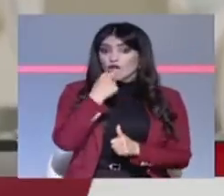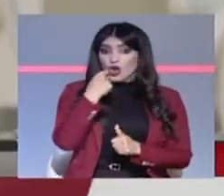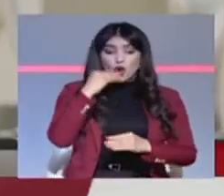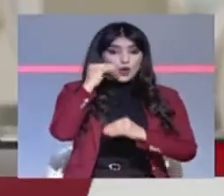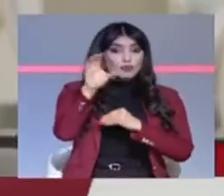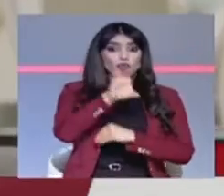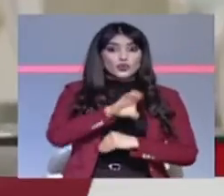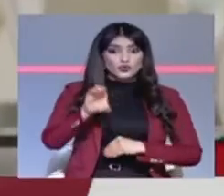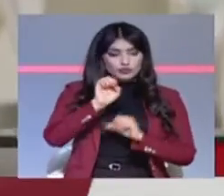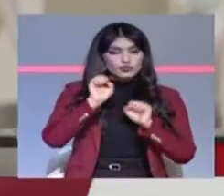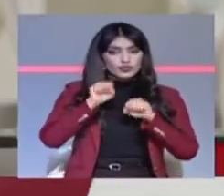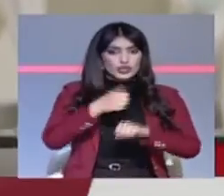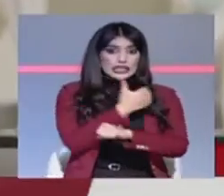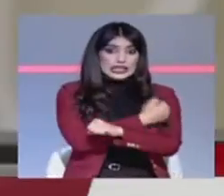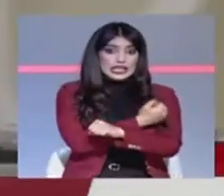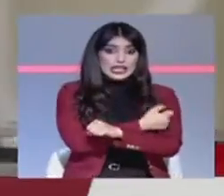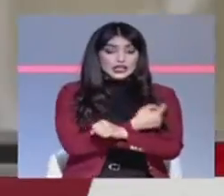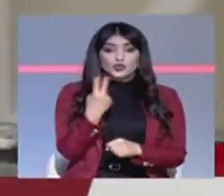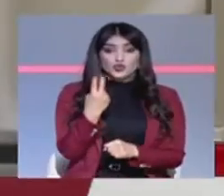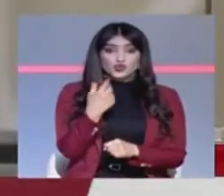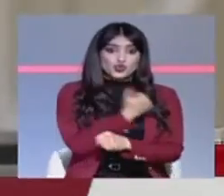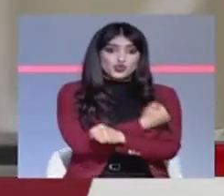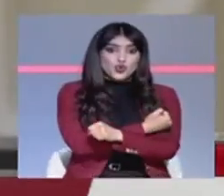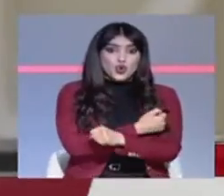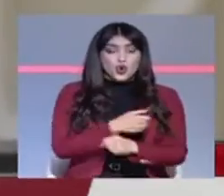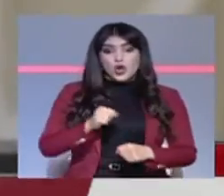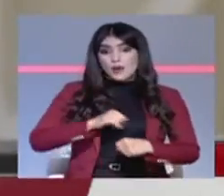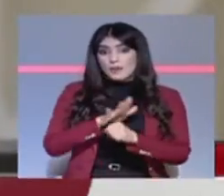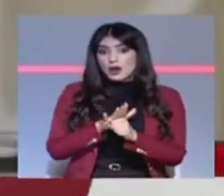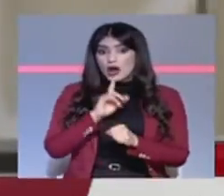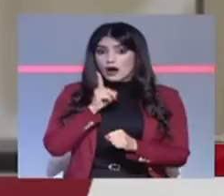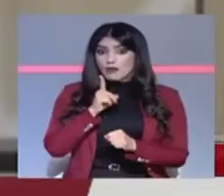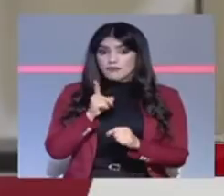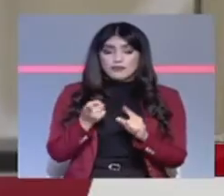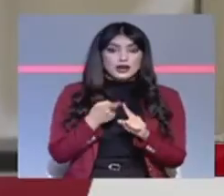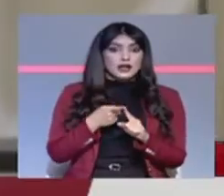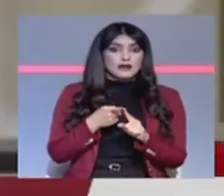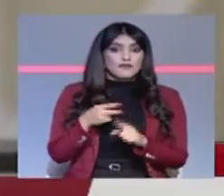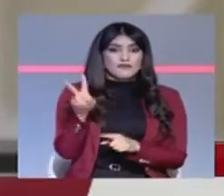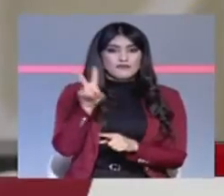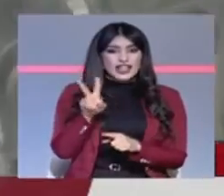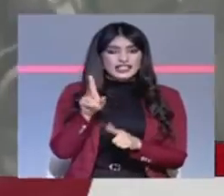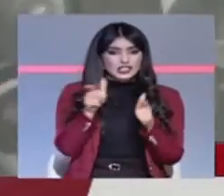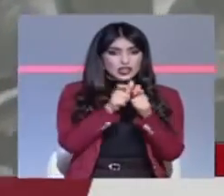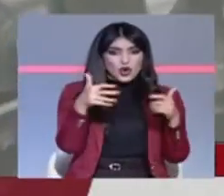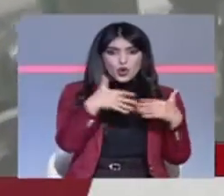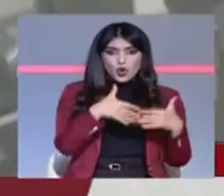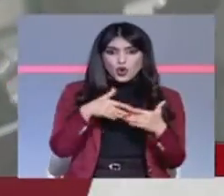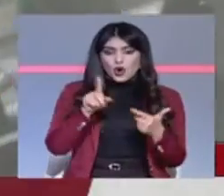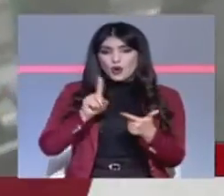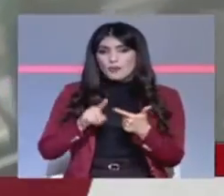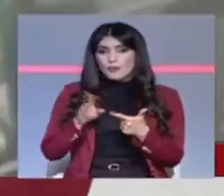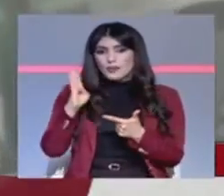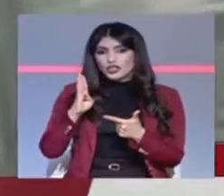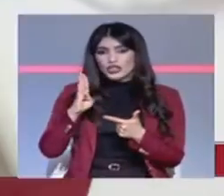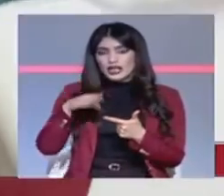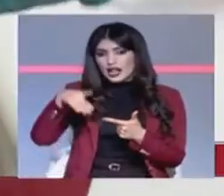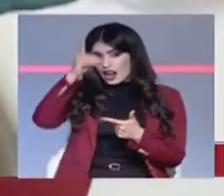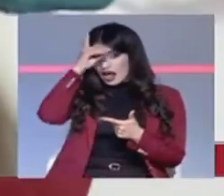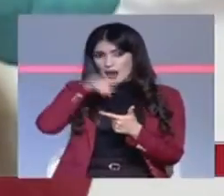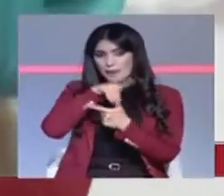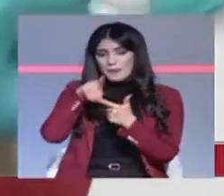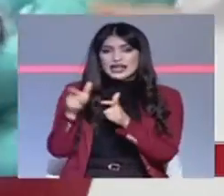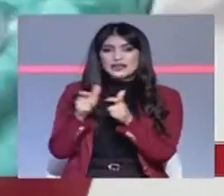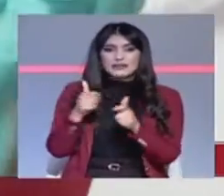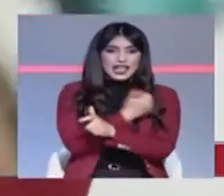ان ترخص لايقاف حين ضد الفيروس الاول من انتاج تحالف فايز الامريكي و بيوتيك الالمانيه والثاني من